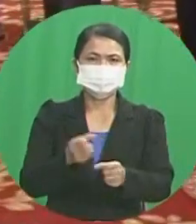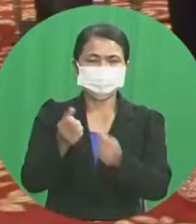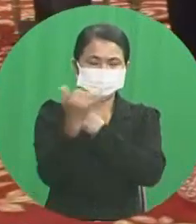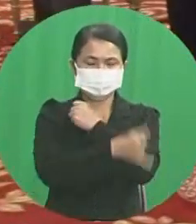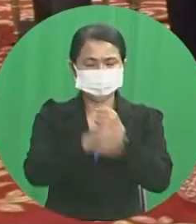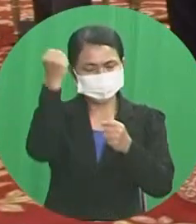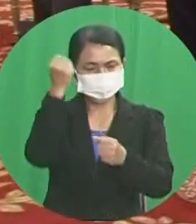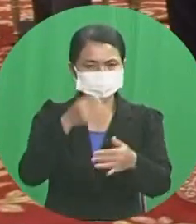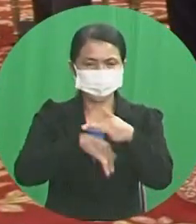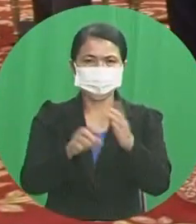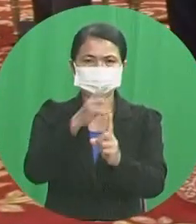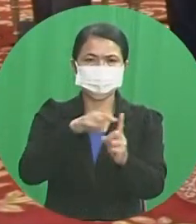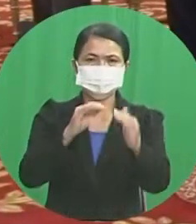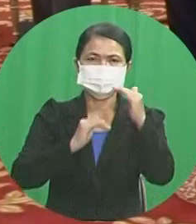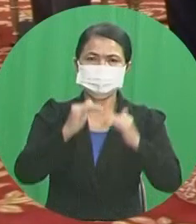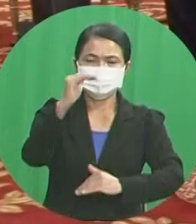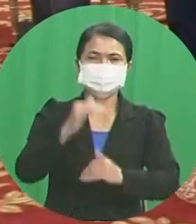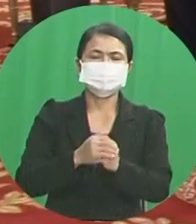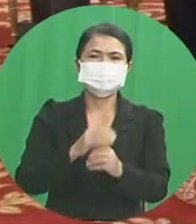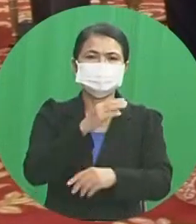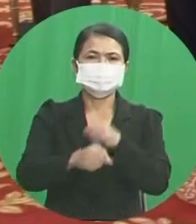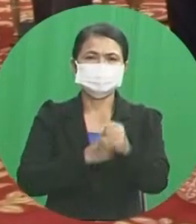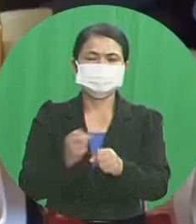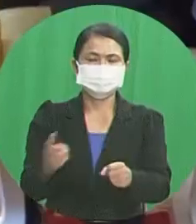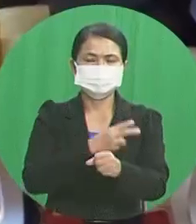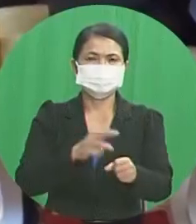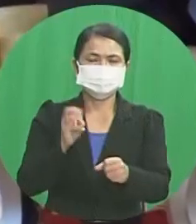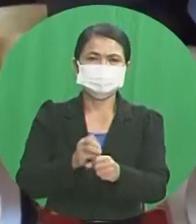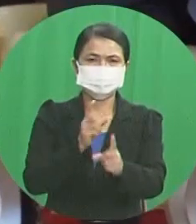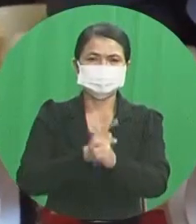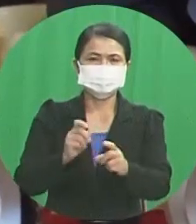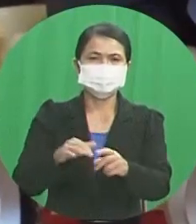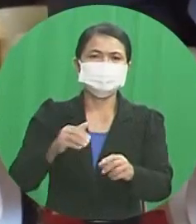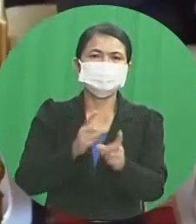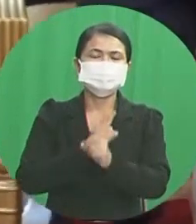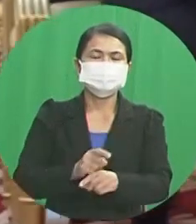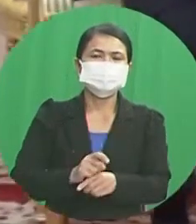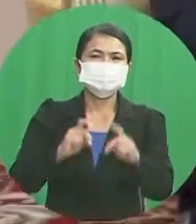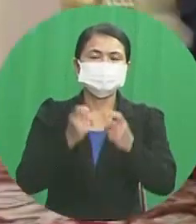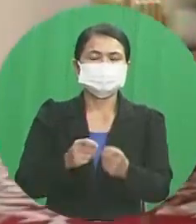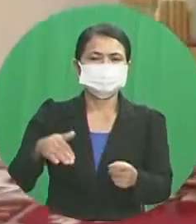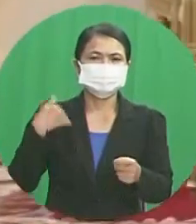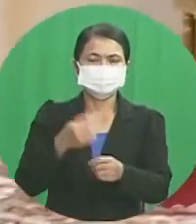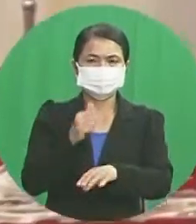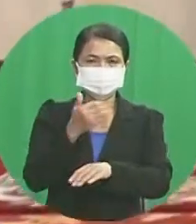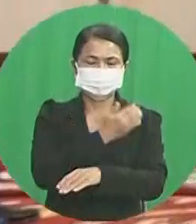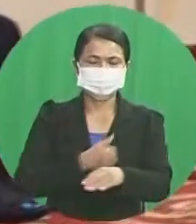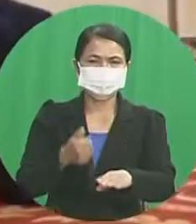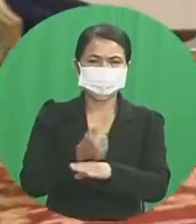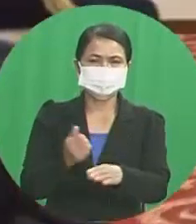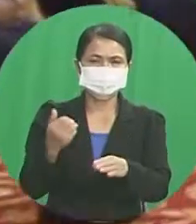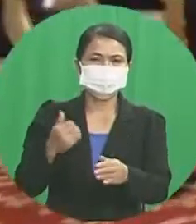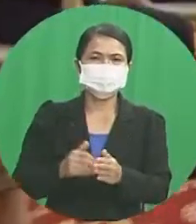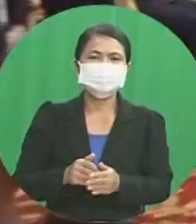ទេសដែលមានចំណូលមធ្យមកម្រិតខ្ពស់នៅឆ្នាំ2030តាមរយៈគណៈប្រតិភូសម្ដេចប្រធានប្រសិទ្ធភាពបានផ្ដាំផ្ញើការ